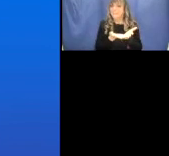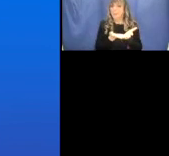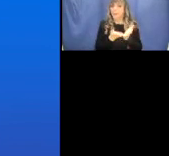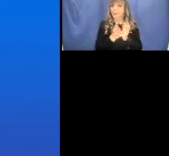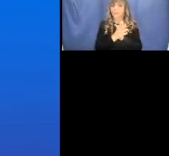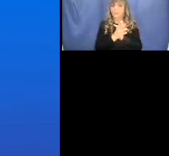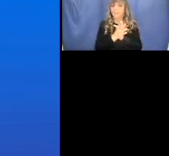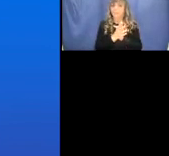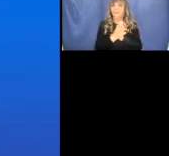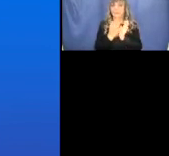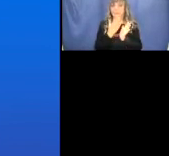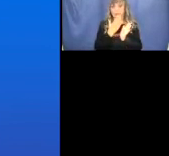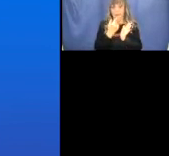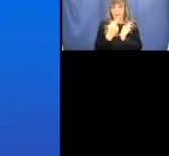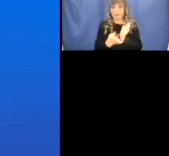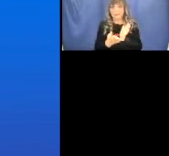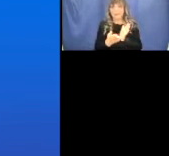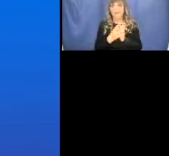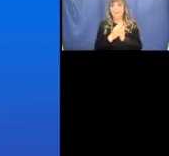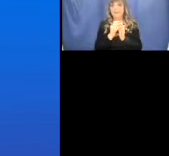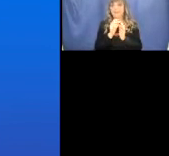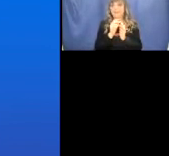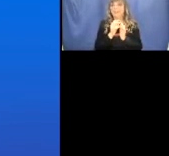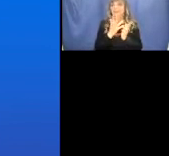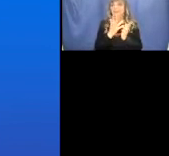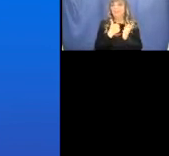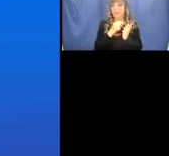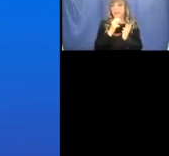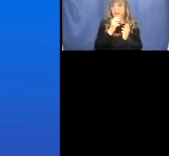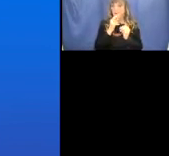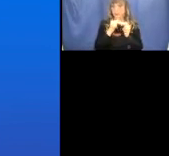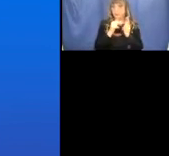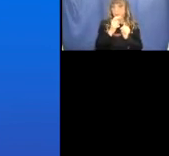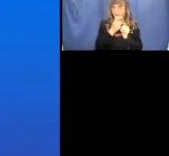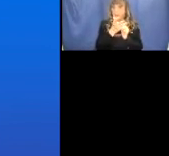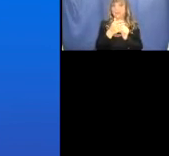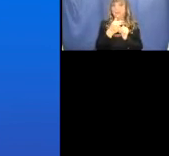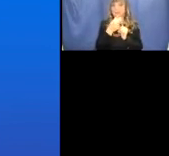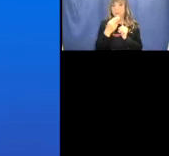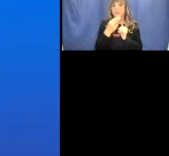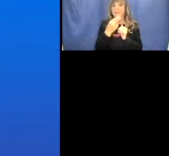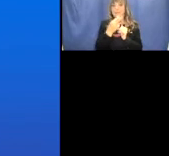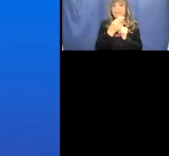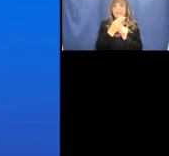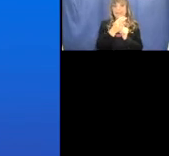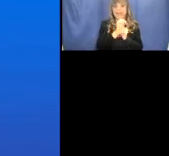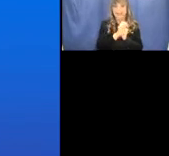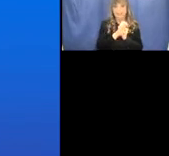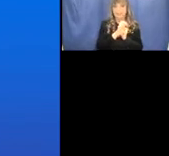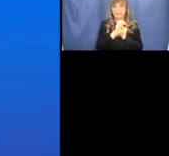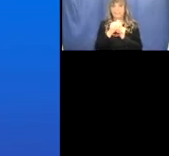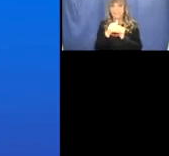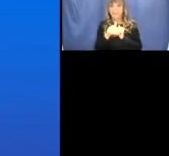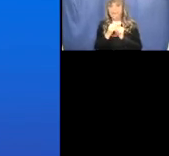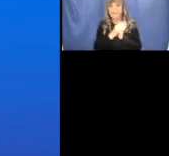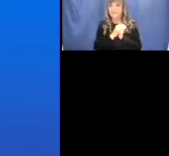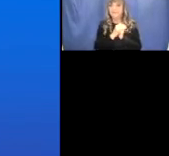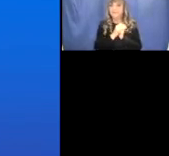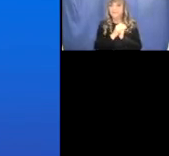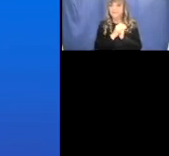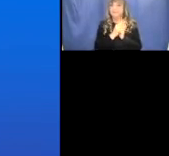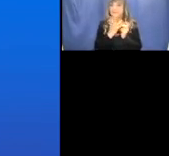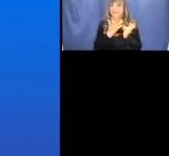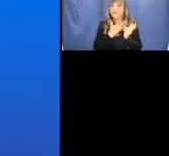grazie a questi caratteri alfanumerici detti di hernan boghi sono riassunti gli